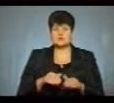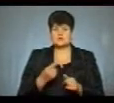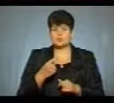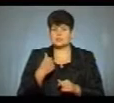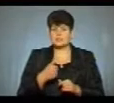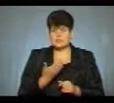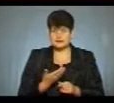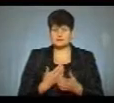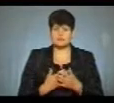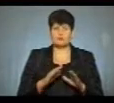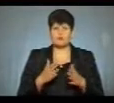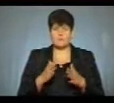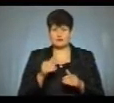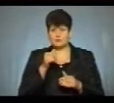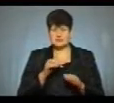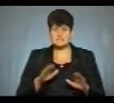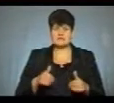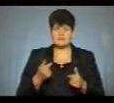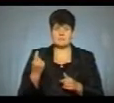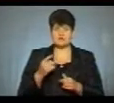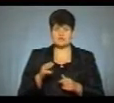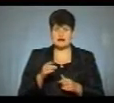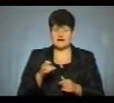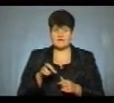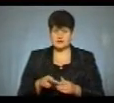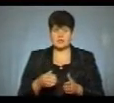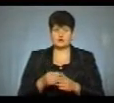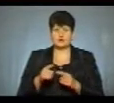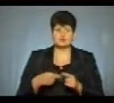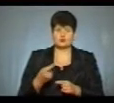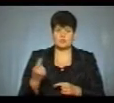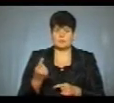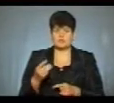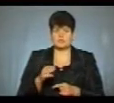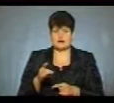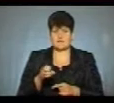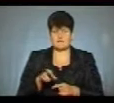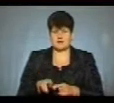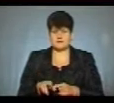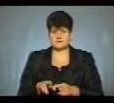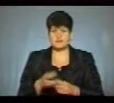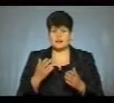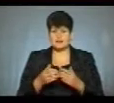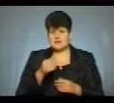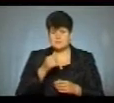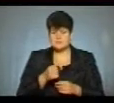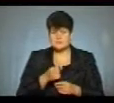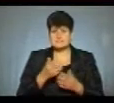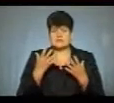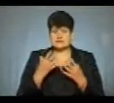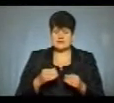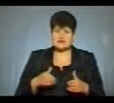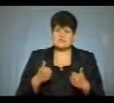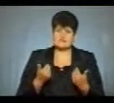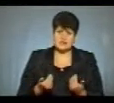від моменту місяця звернення після 1 травня і до наступного 1 травня, але з дня звернення чи